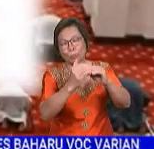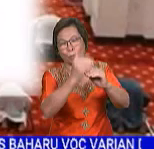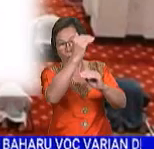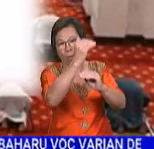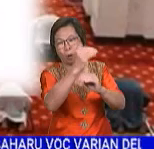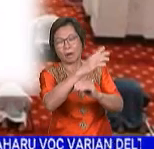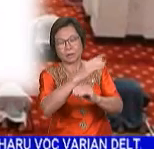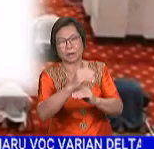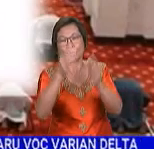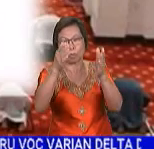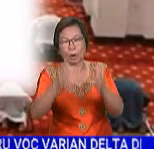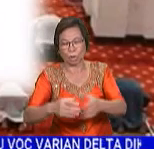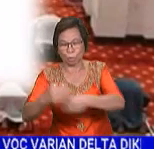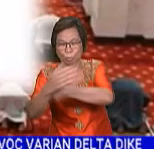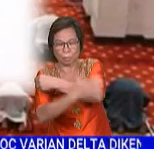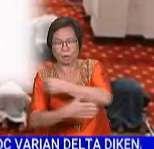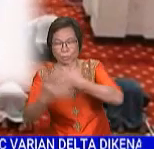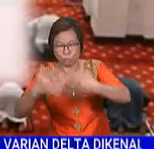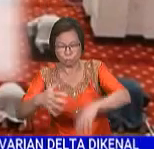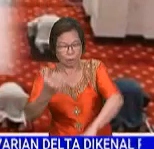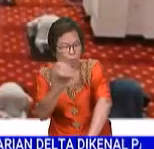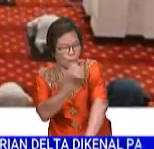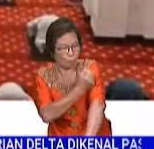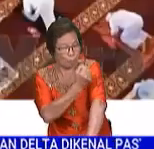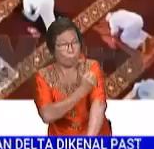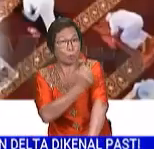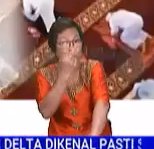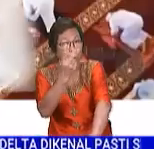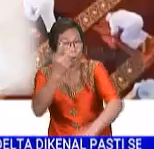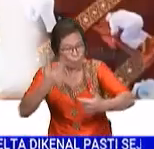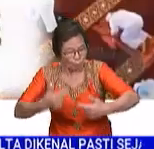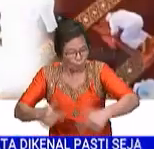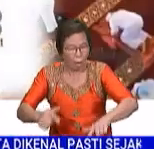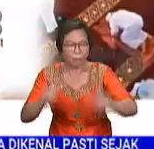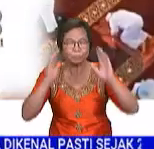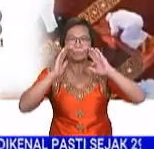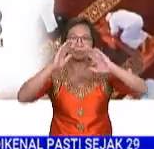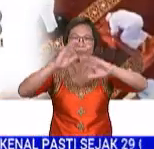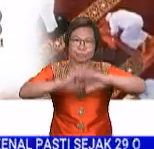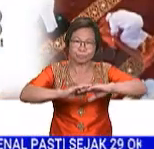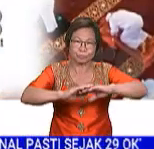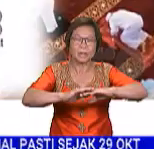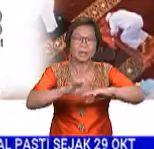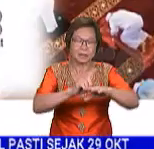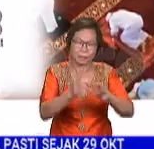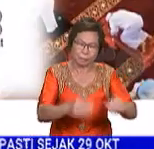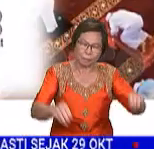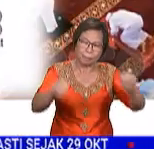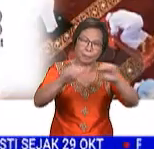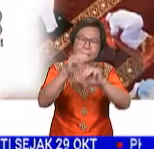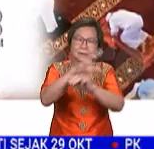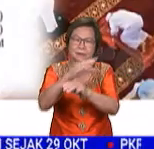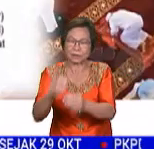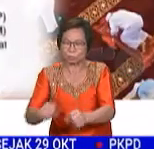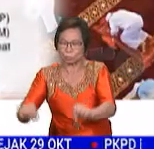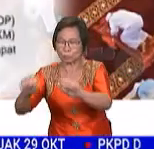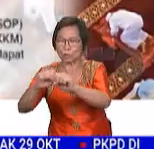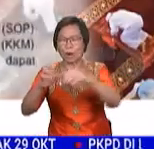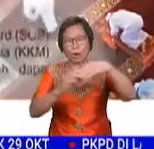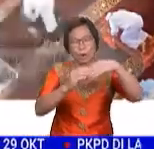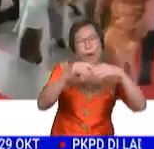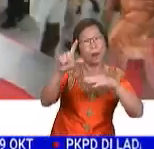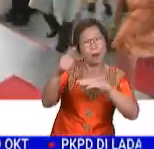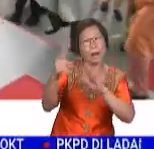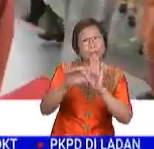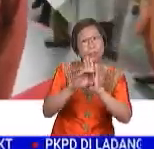ke atas setelah warga asing yang lengkap di Bachsin turut di benar menunaikan salat berjamaah di Masjid dan Surau kelonggaran